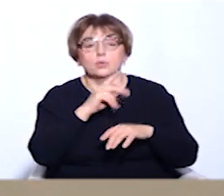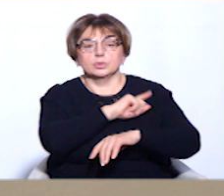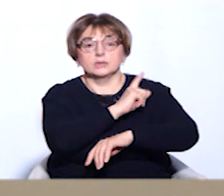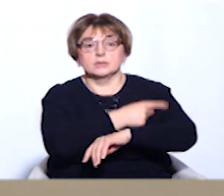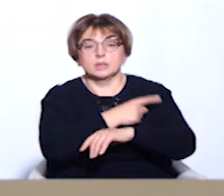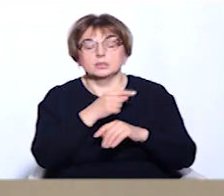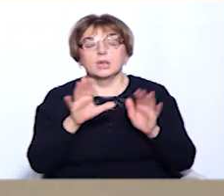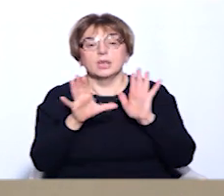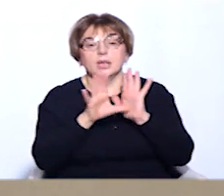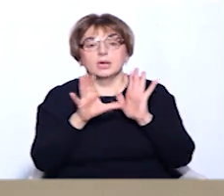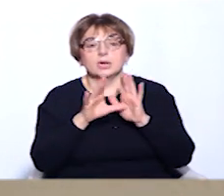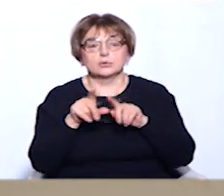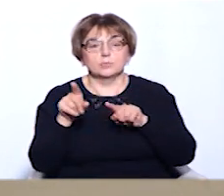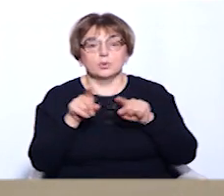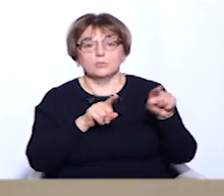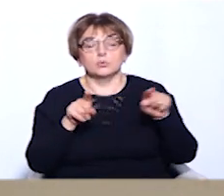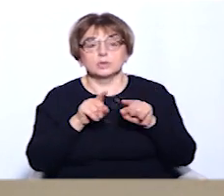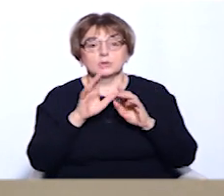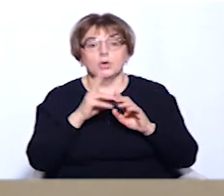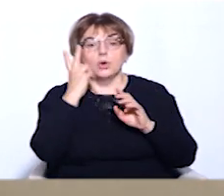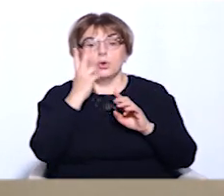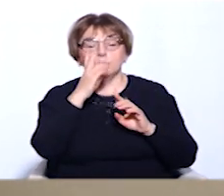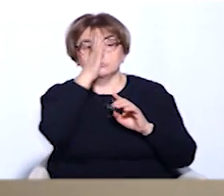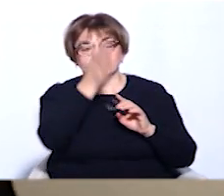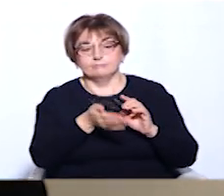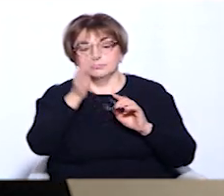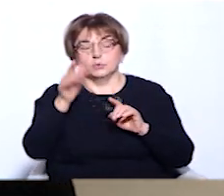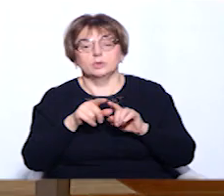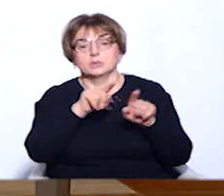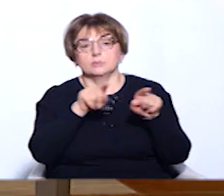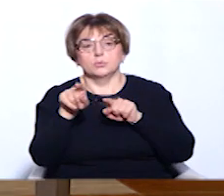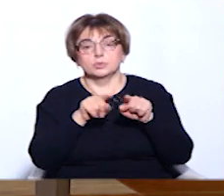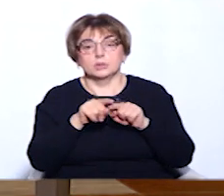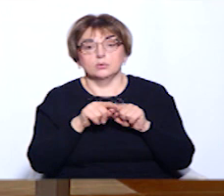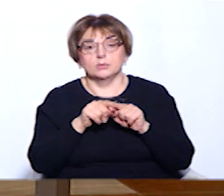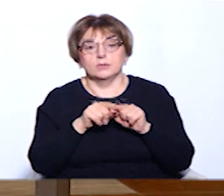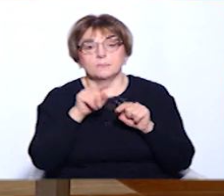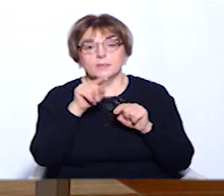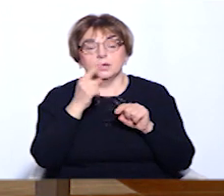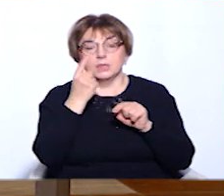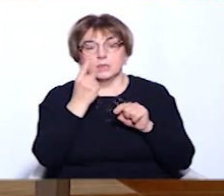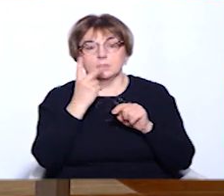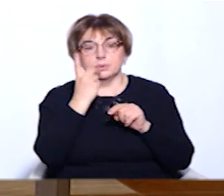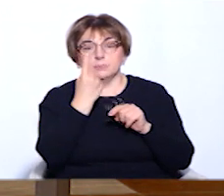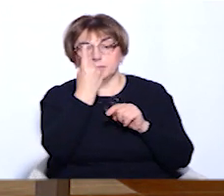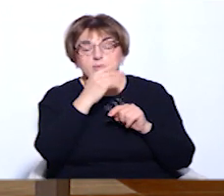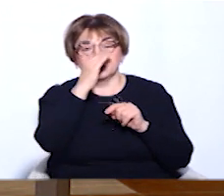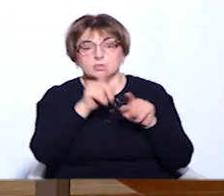და ელექტრონები მოძრაობენ ორ ენერგეტიკულ დონეზე. მას პირველ შრეზე აქვს ორი